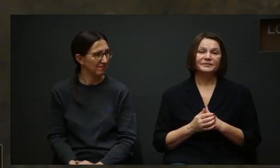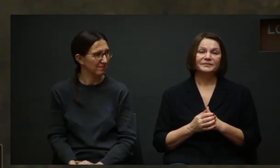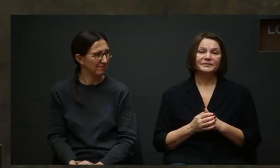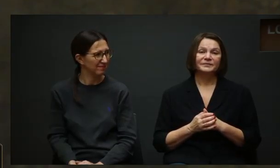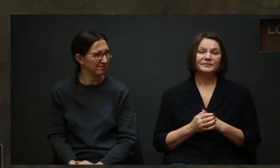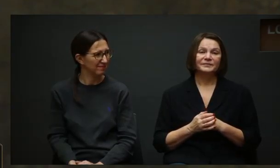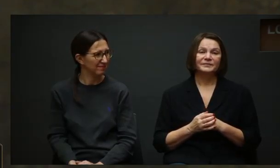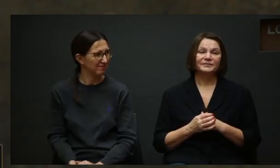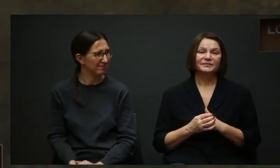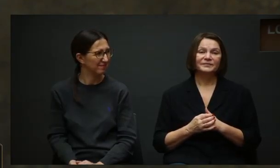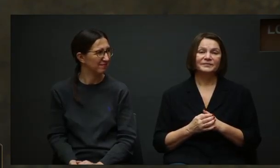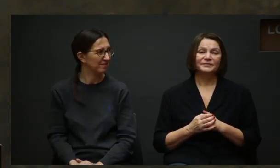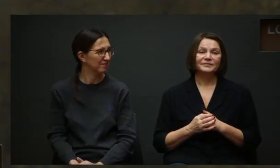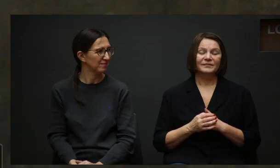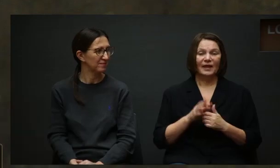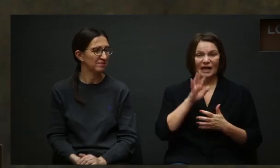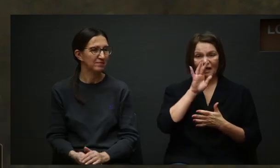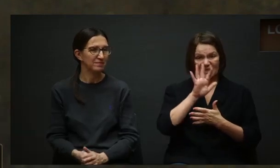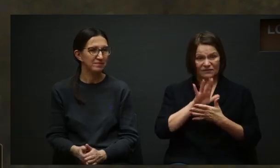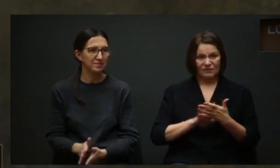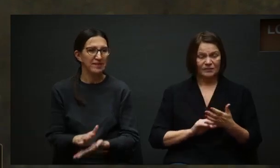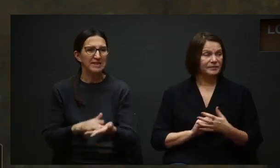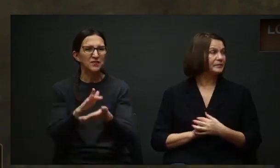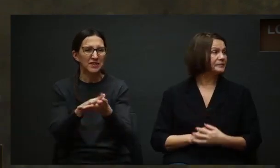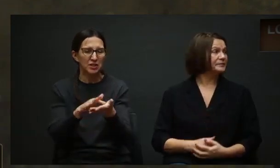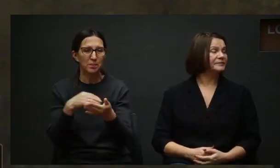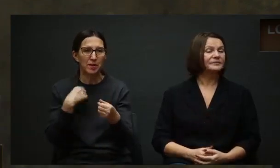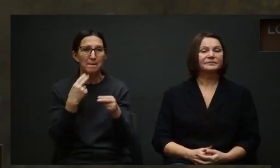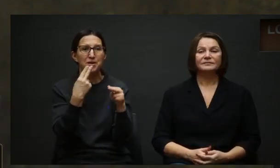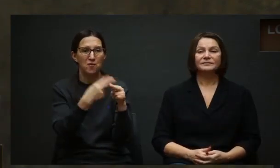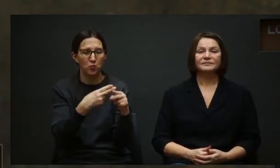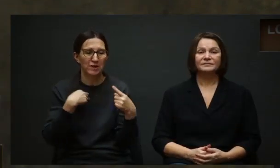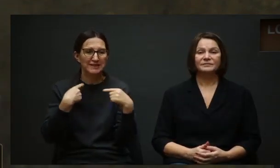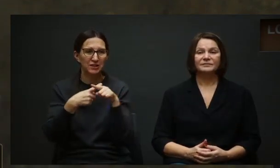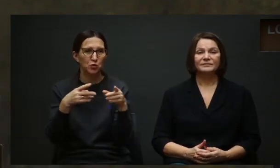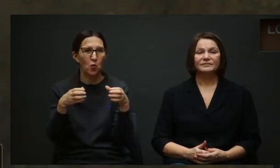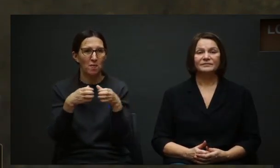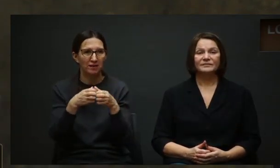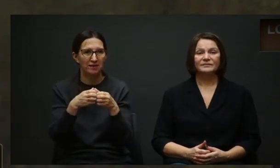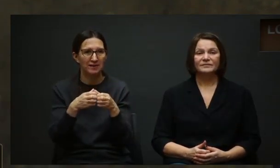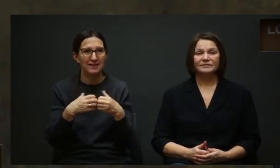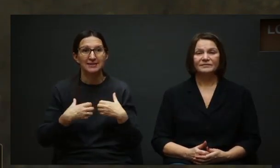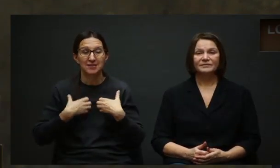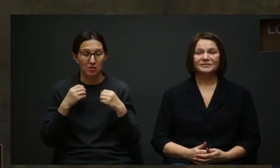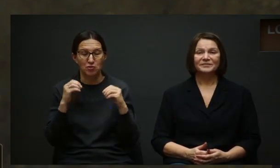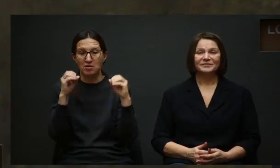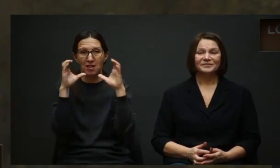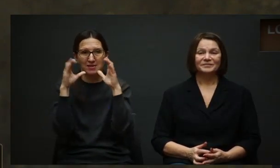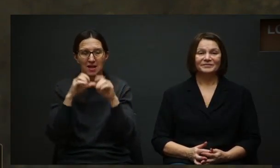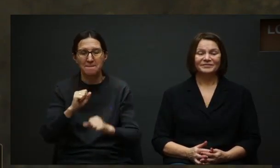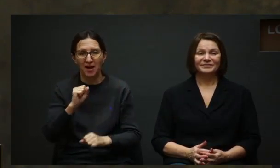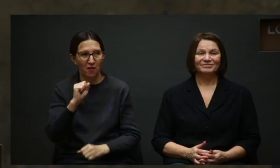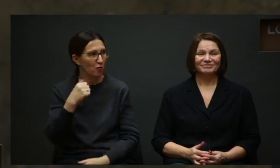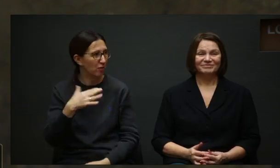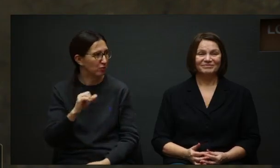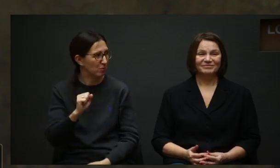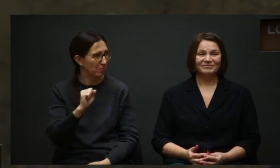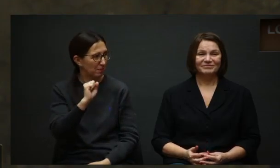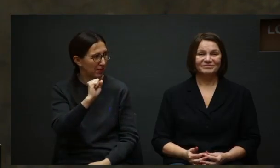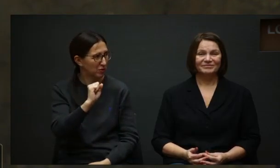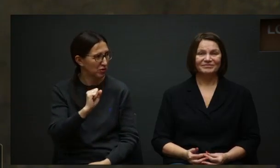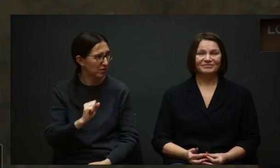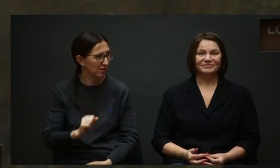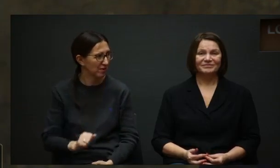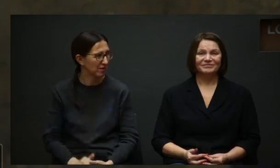Вот так. Да? Можно, извините, пожалуйста, я чуть-чуть прерву. Наша техническая команда делает страшные глаза. Микрофон лучше держать ближе к